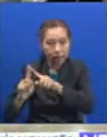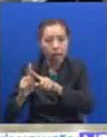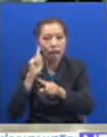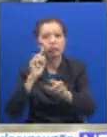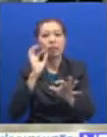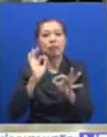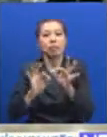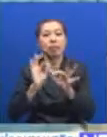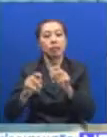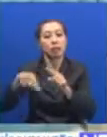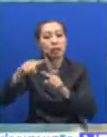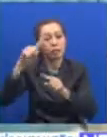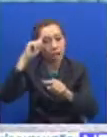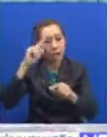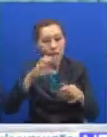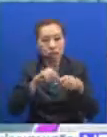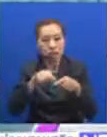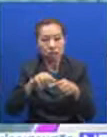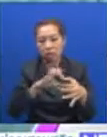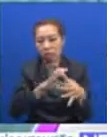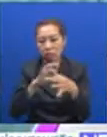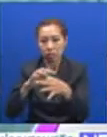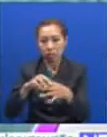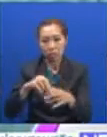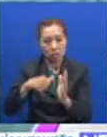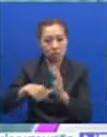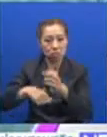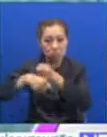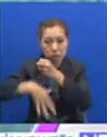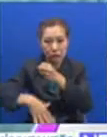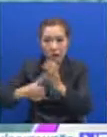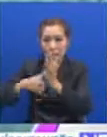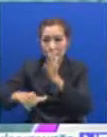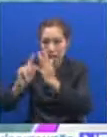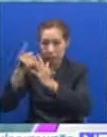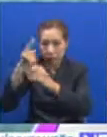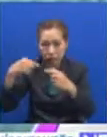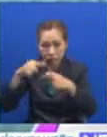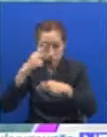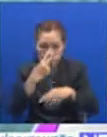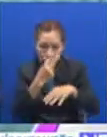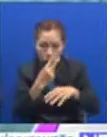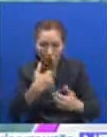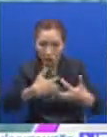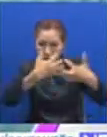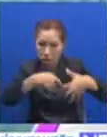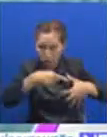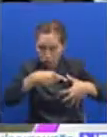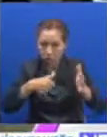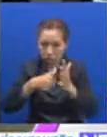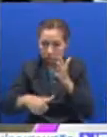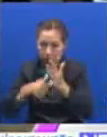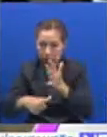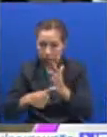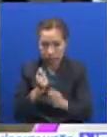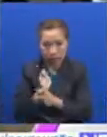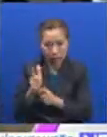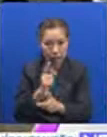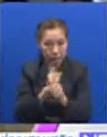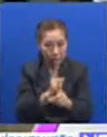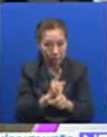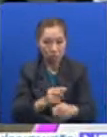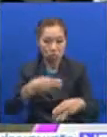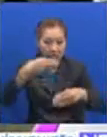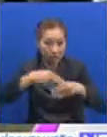ปรับโครงสร้างภาษีสรรพสามิตใหม่ทั้งระบบที่จะคิดอัตราภาษีจากชนิดเครื่องยนต์และการประหยัดน้ำมันโด